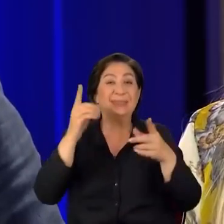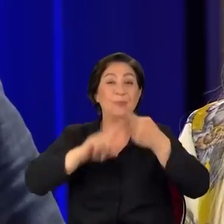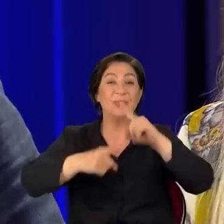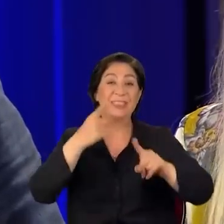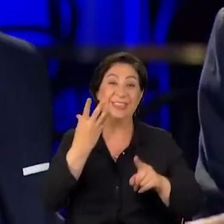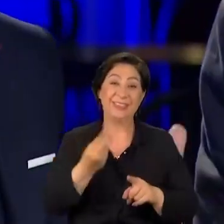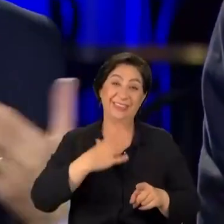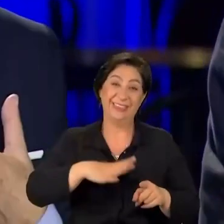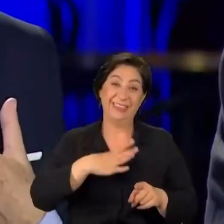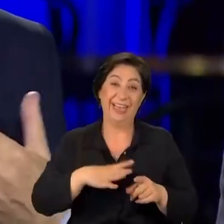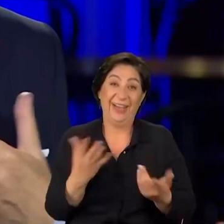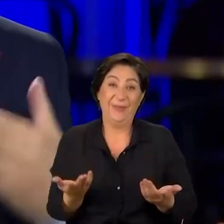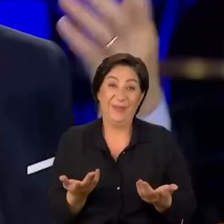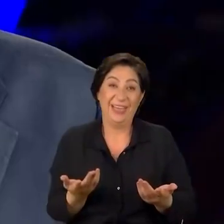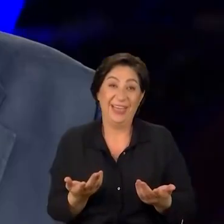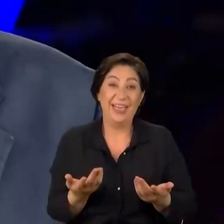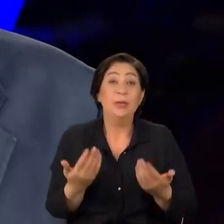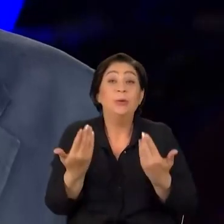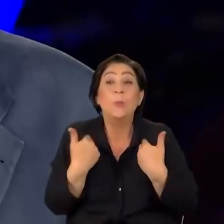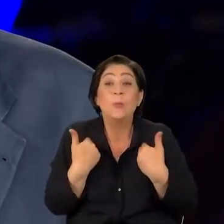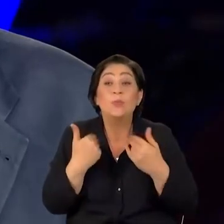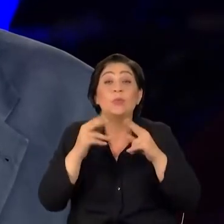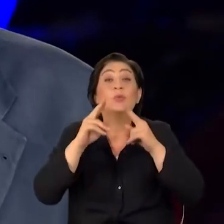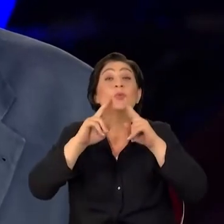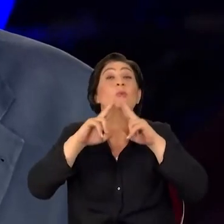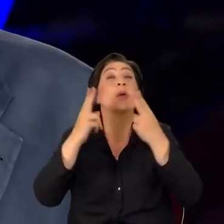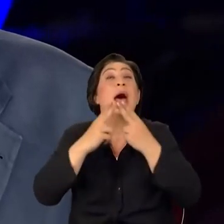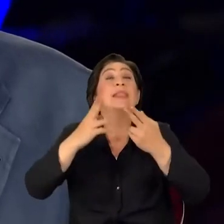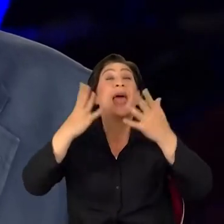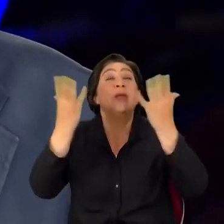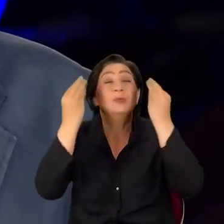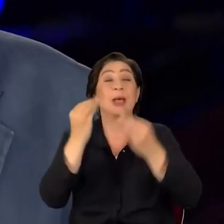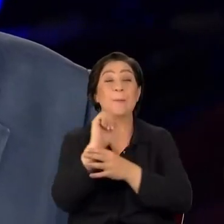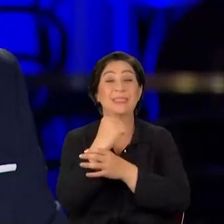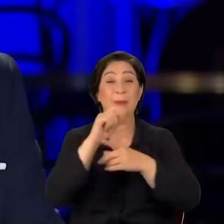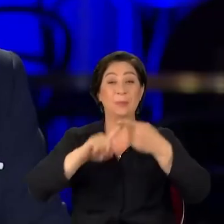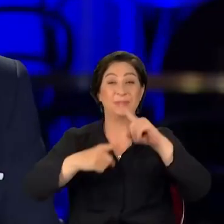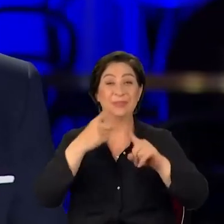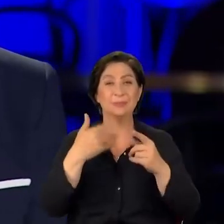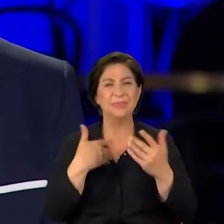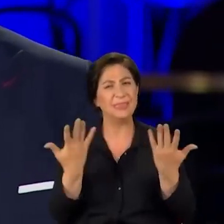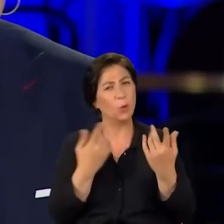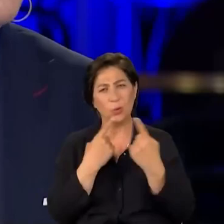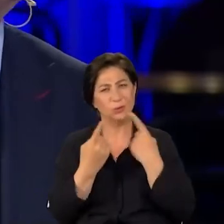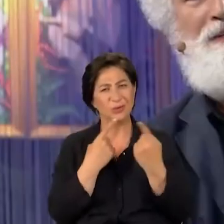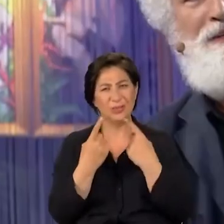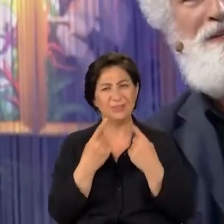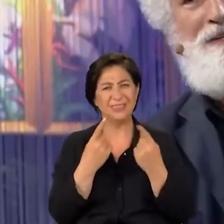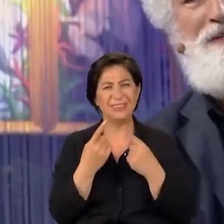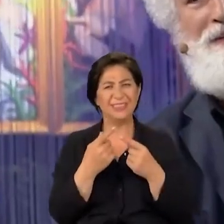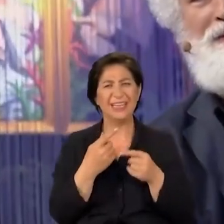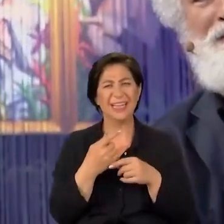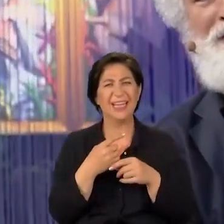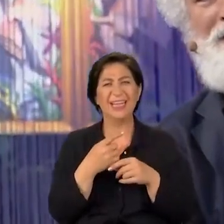şey istiyorsunuz. Ama çünkü siyaset dünyanın en güzel mesleği. Peki biz bu arada unuttuk. Biz ne konuşacağımızı